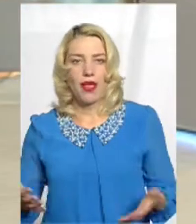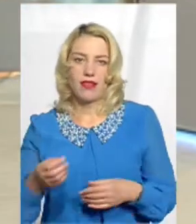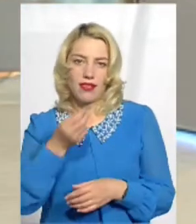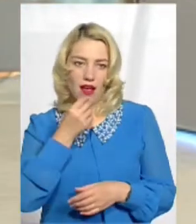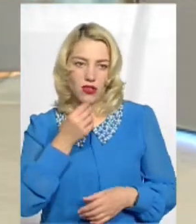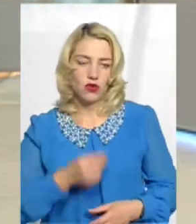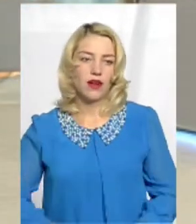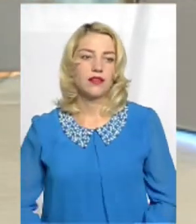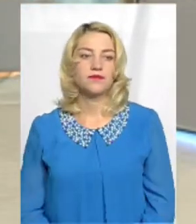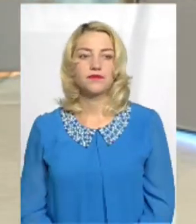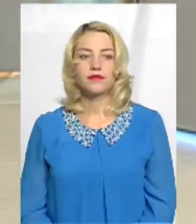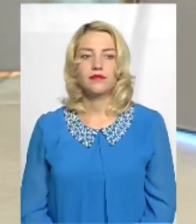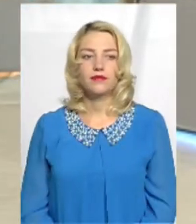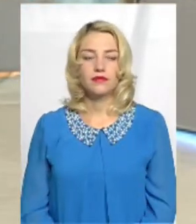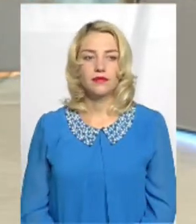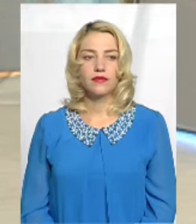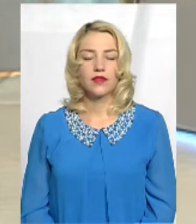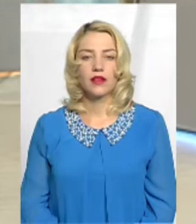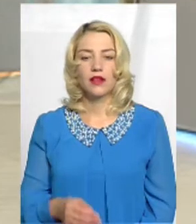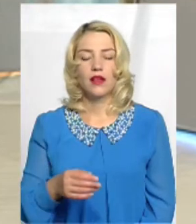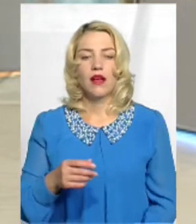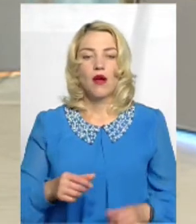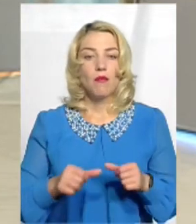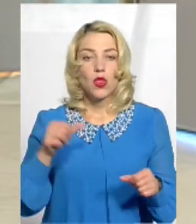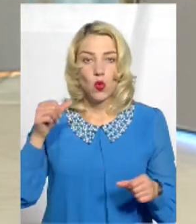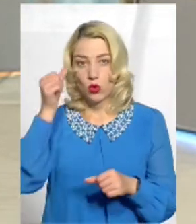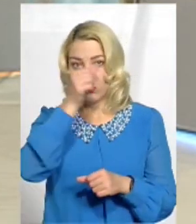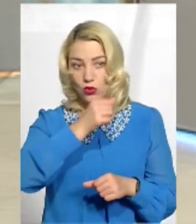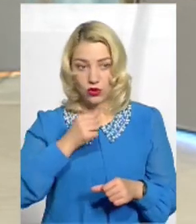харчування. Так. Про парти. Минулого року